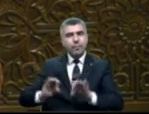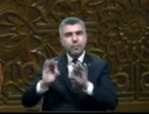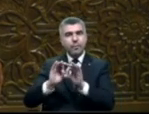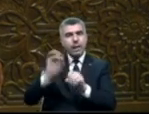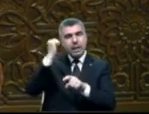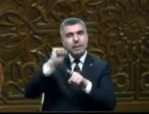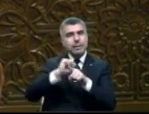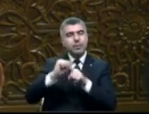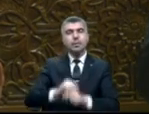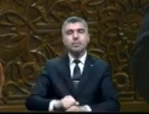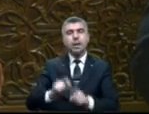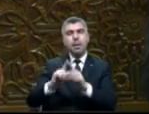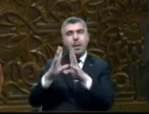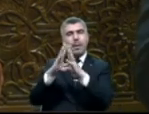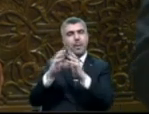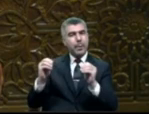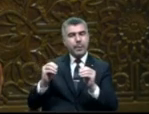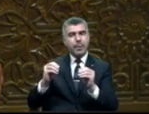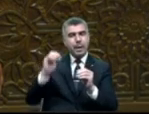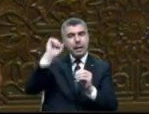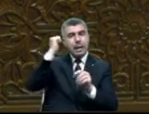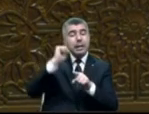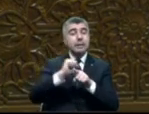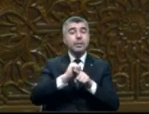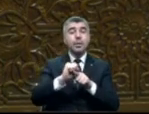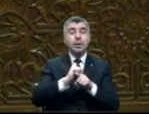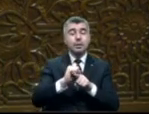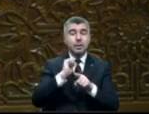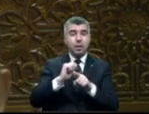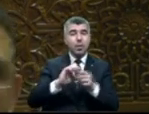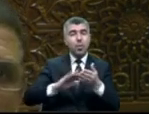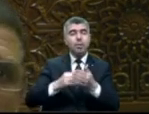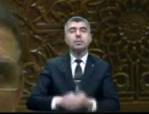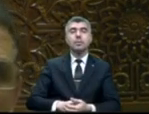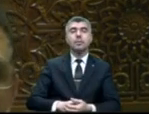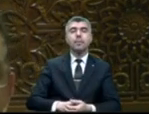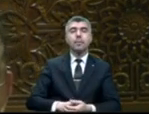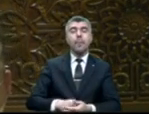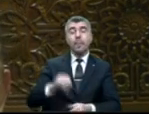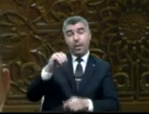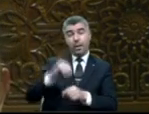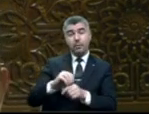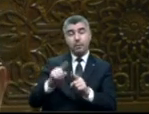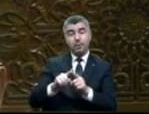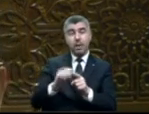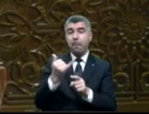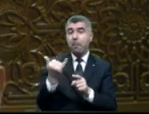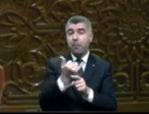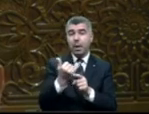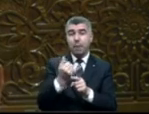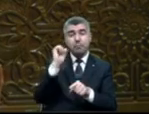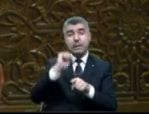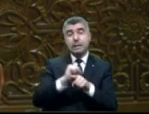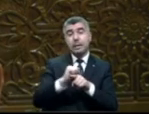المهني، غياب التلاؤم بين التكوينات المقدمة مع متطلبات سوق الشغل. وحتى تتمكن منظومة التكوين المهني